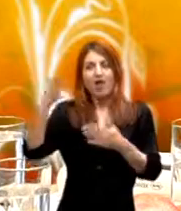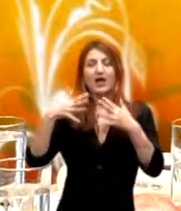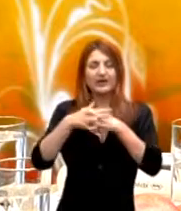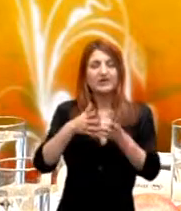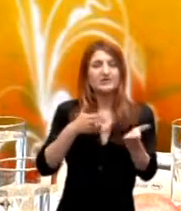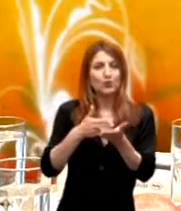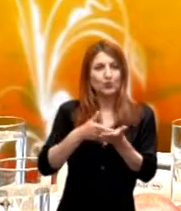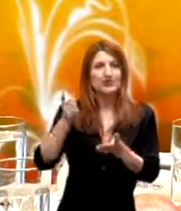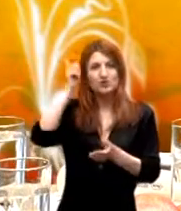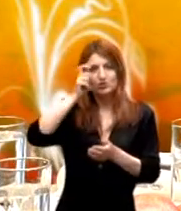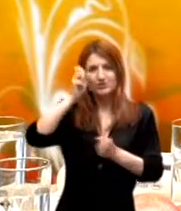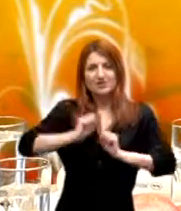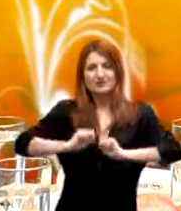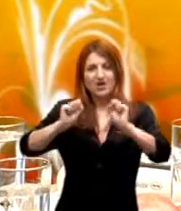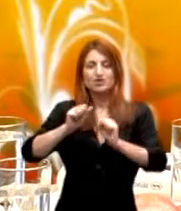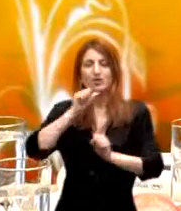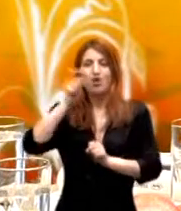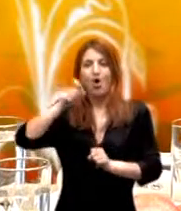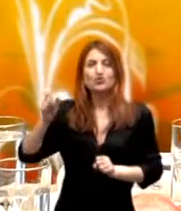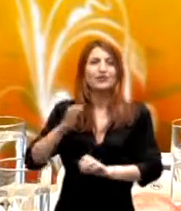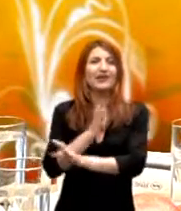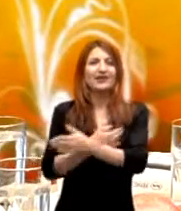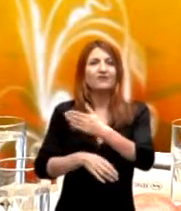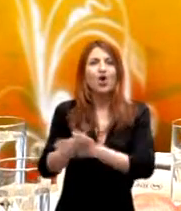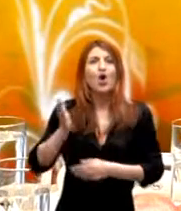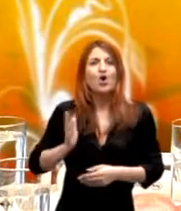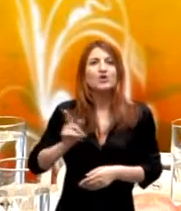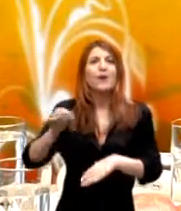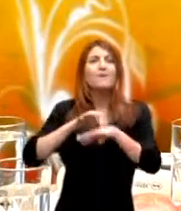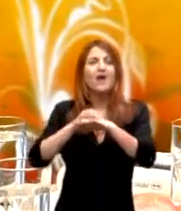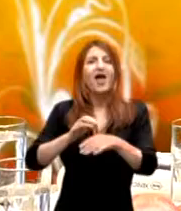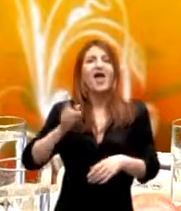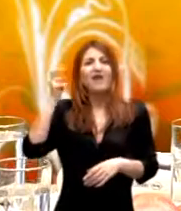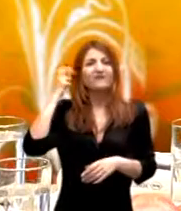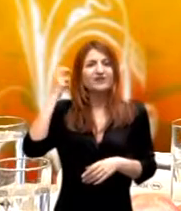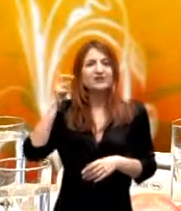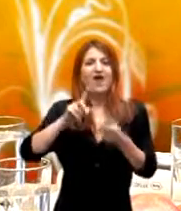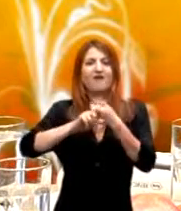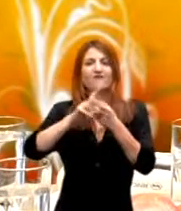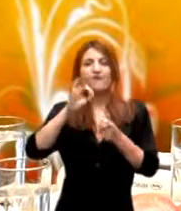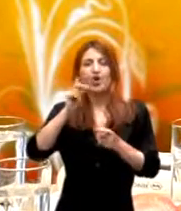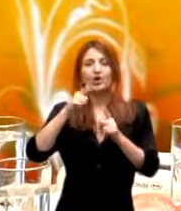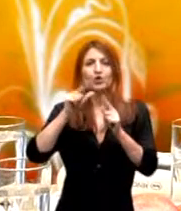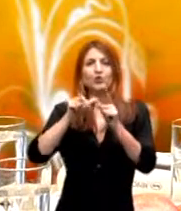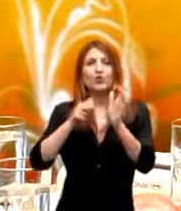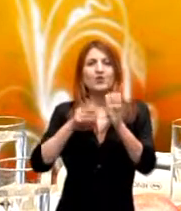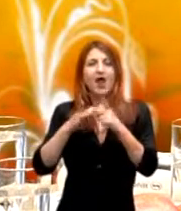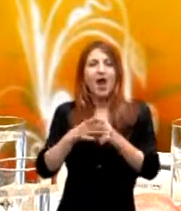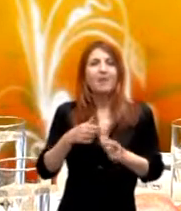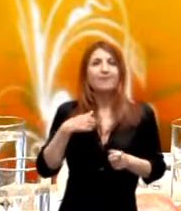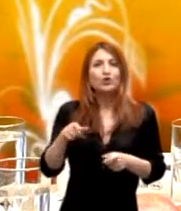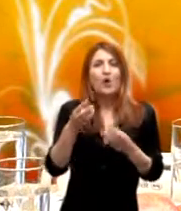uredu za socijalnu zaštitu i osobe s invaliditetom, gospođi pročelnici, Višnji Fortuni. Mi to rastežemo,